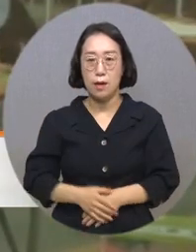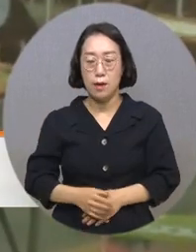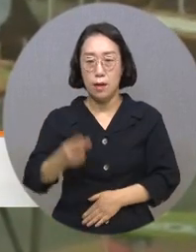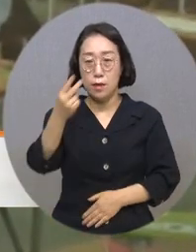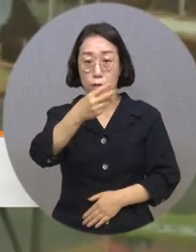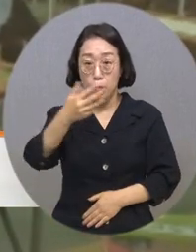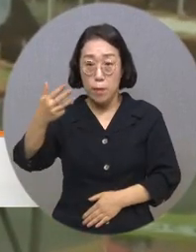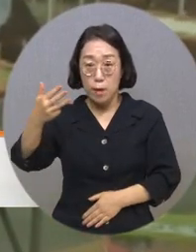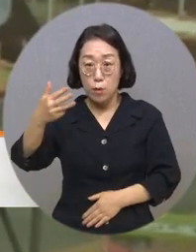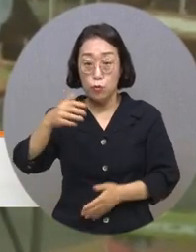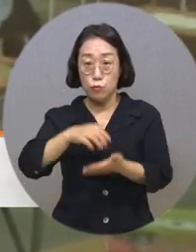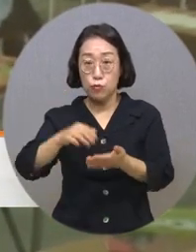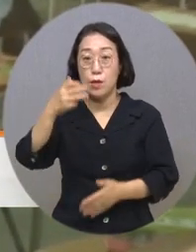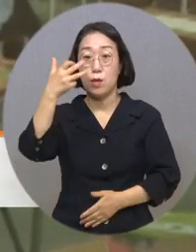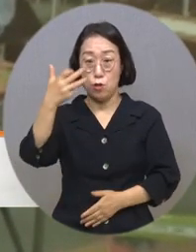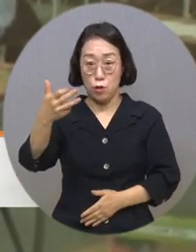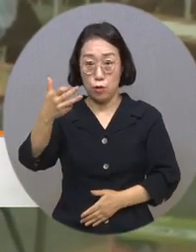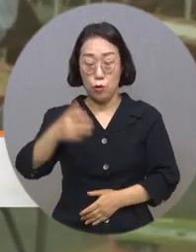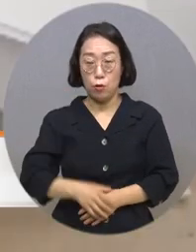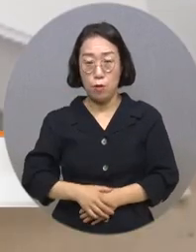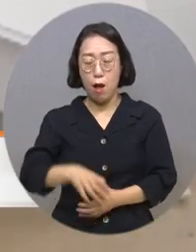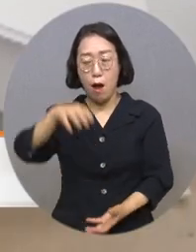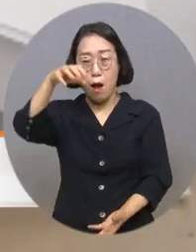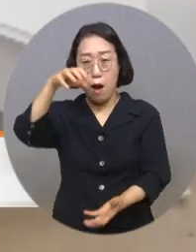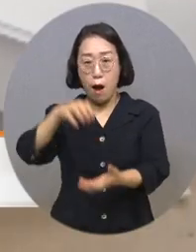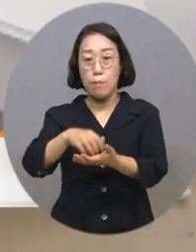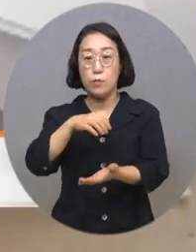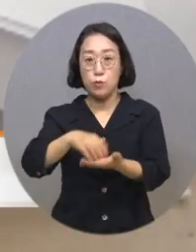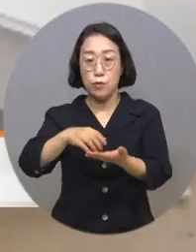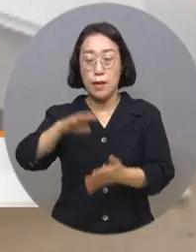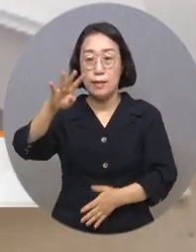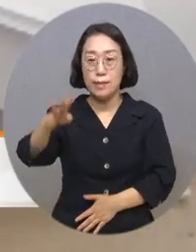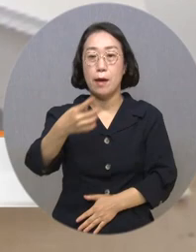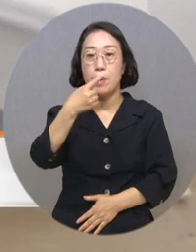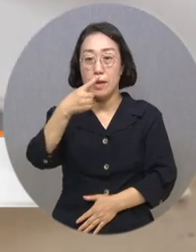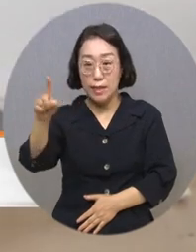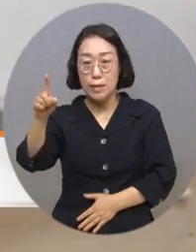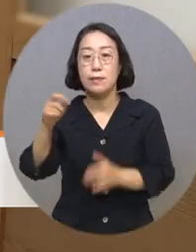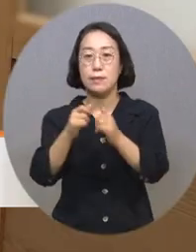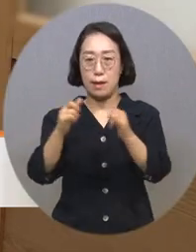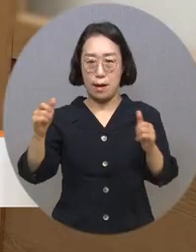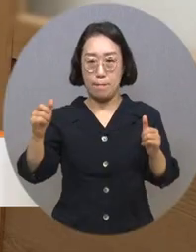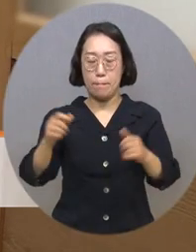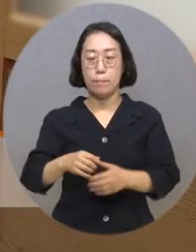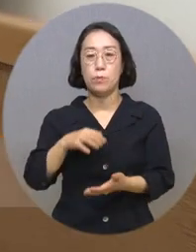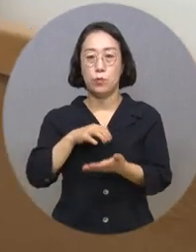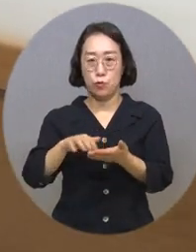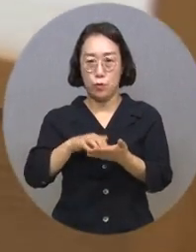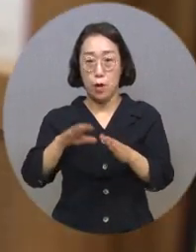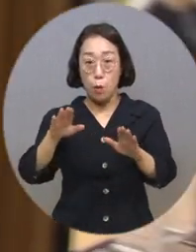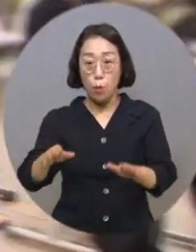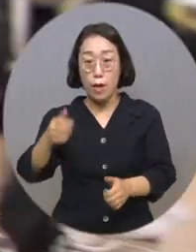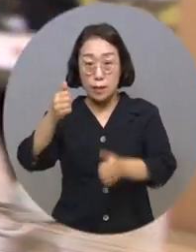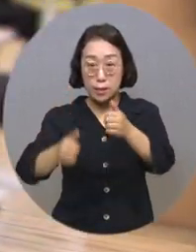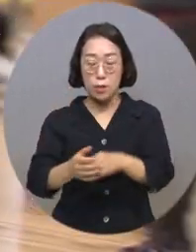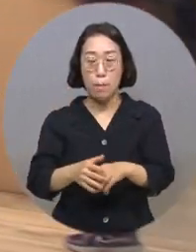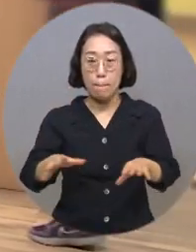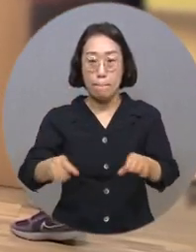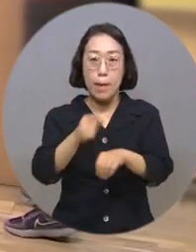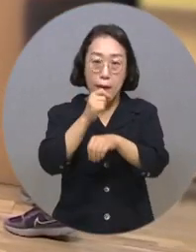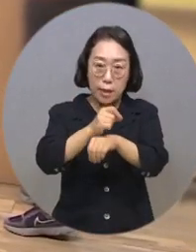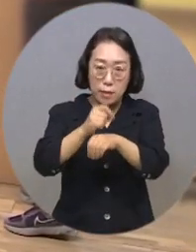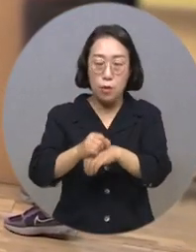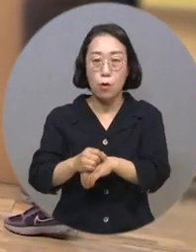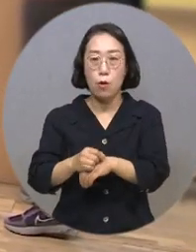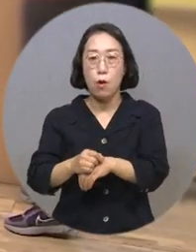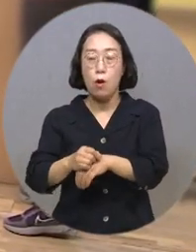2008년 18명의 시 전으로 누적 선박 일러는 총 400 1명에 나갑니다 올해 시험이 는 행정 전산 사회